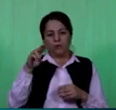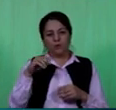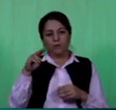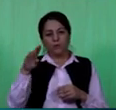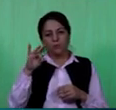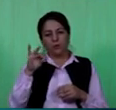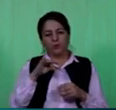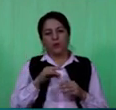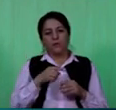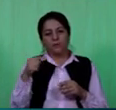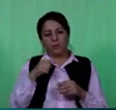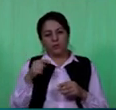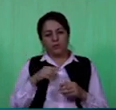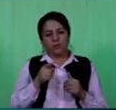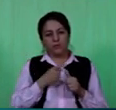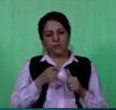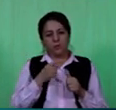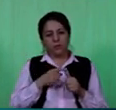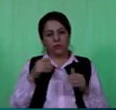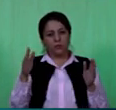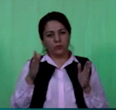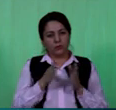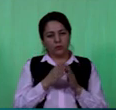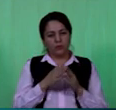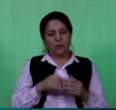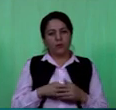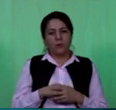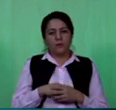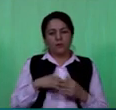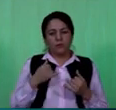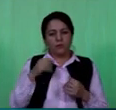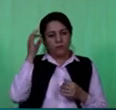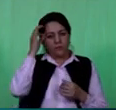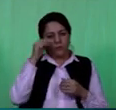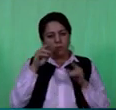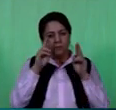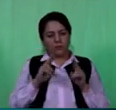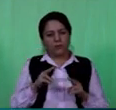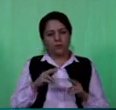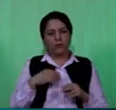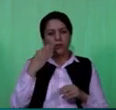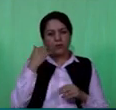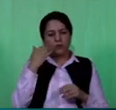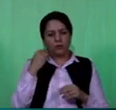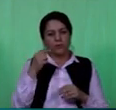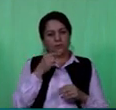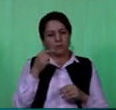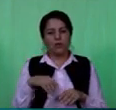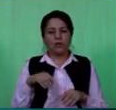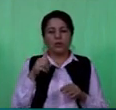уменьшаемое вычитаемая разность вспомним правила вы сейчас легко вычислили все примеры